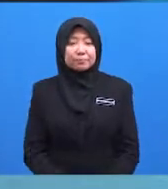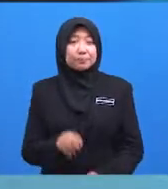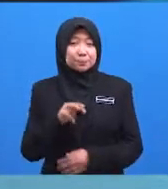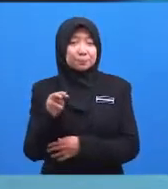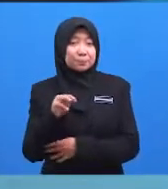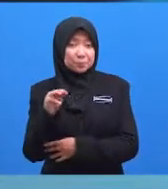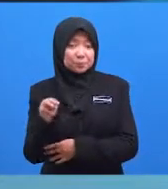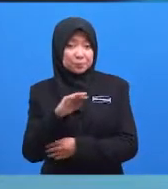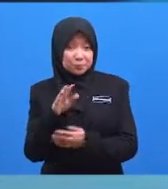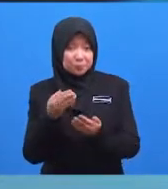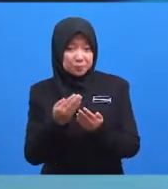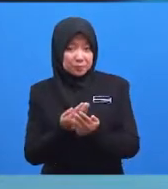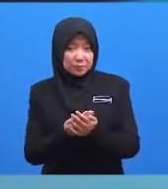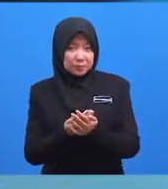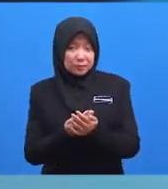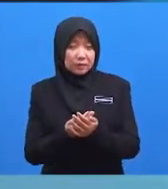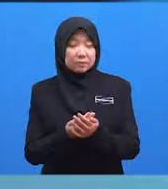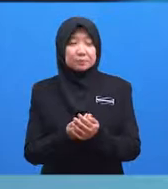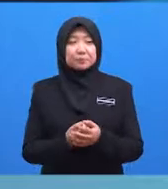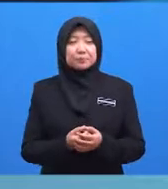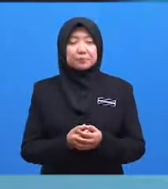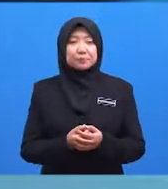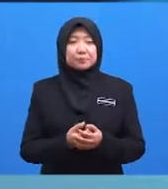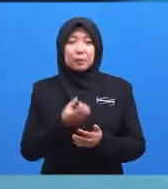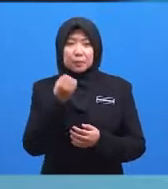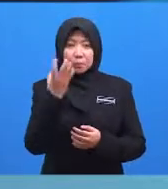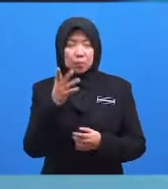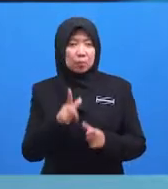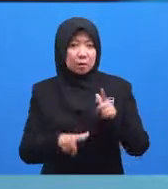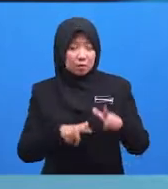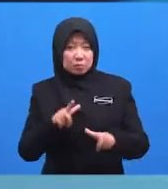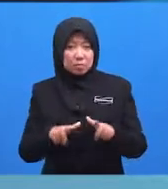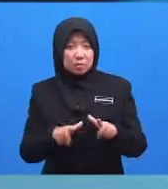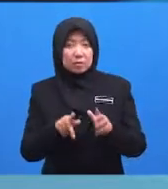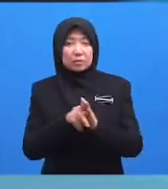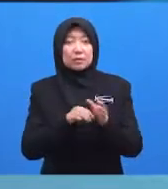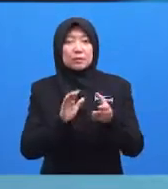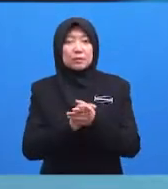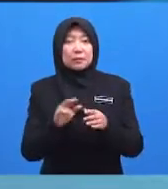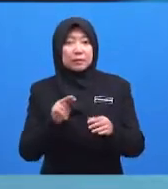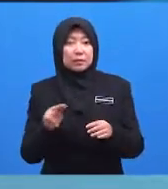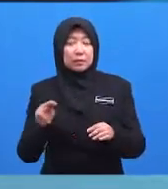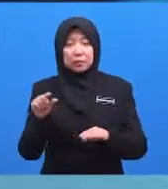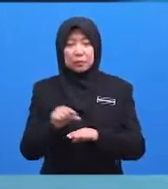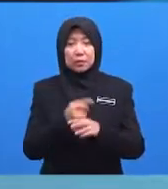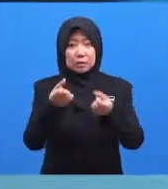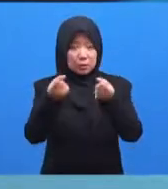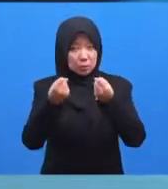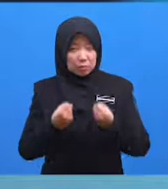Murid-murid, cikgu ingin memberikan beberapa langkah-langkah keselamatan penggunaan ketuhar.